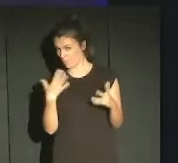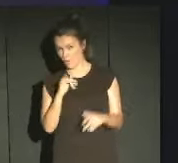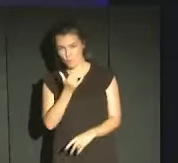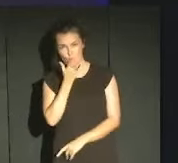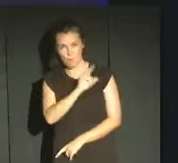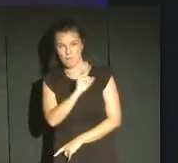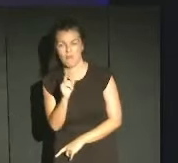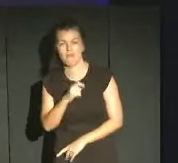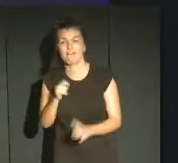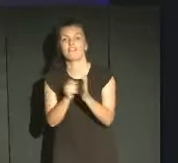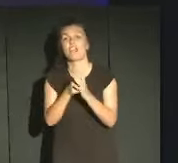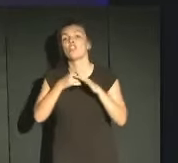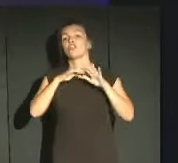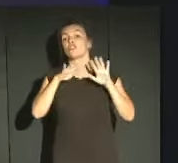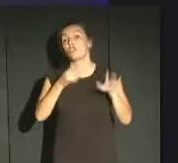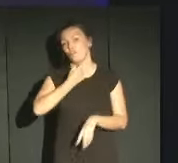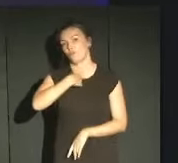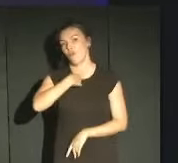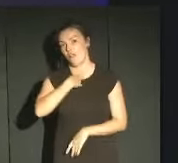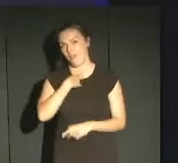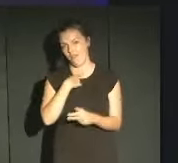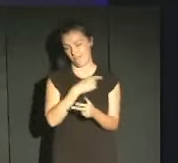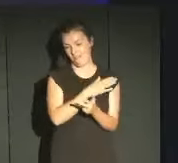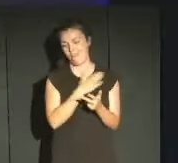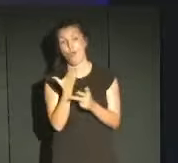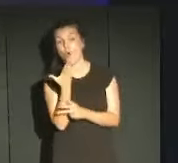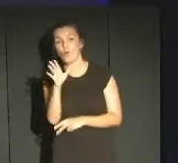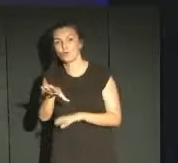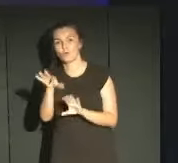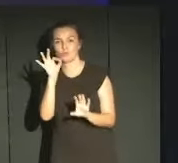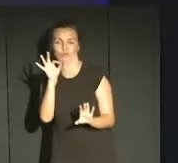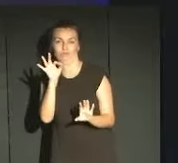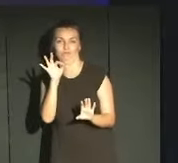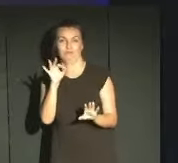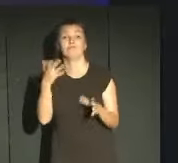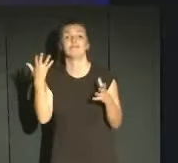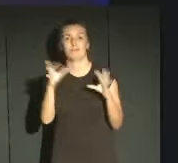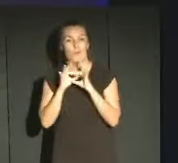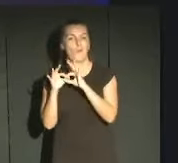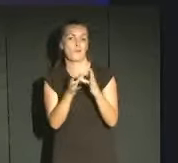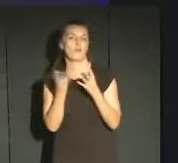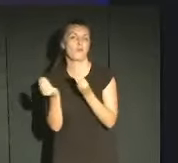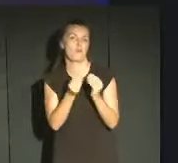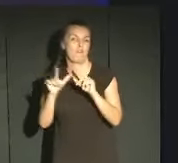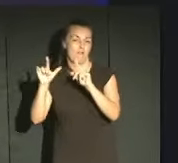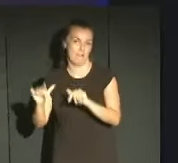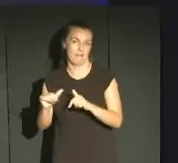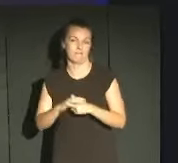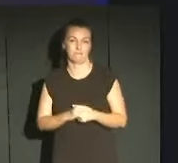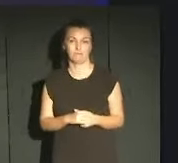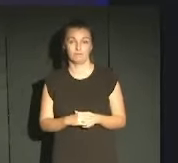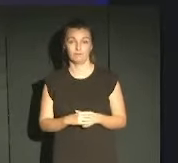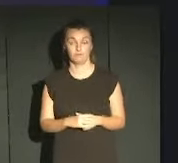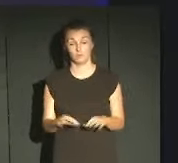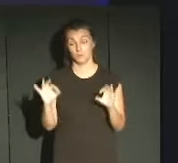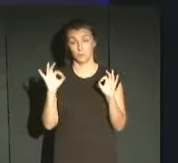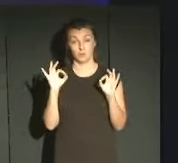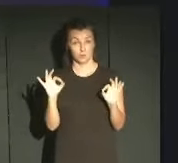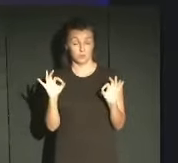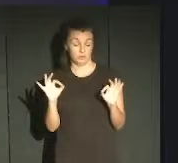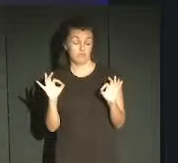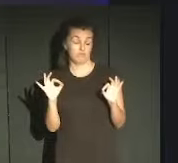vous trompez pas le 9 juin il y a une autre solution il y a la solution de l'Union Populaire et puis effectivement d'un